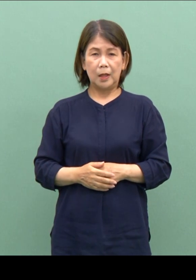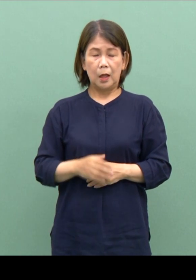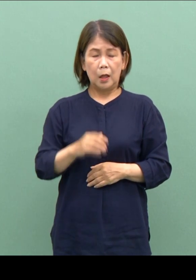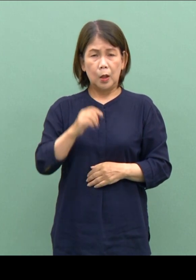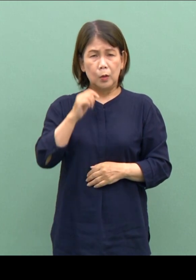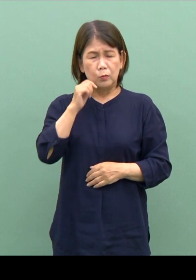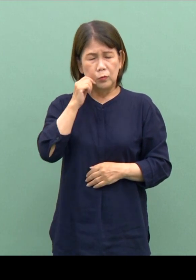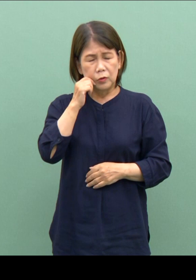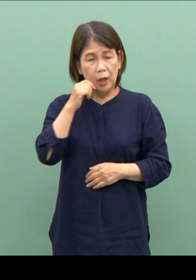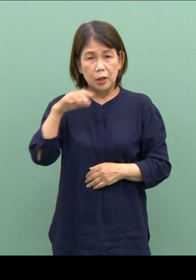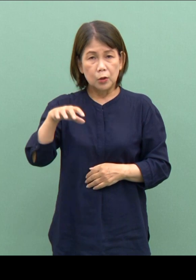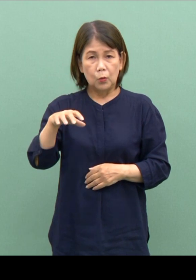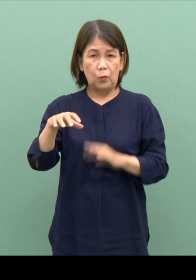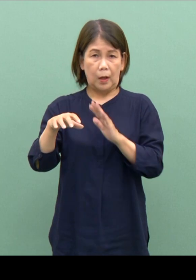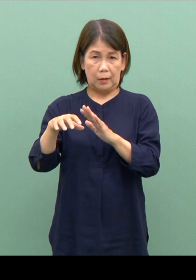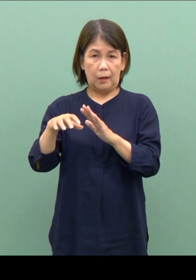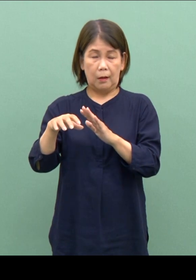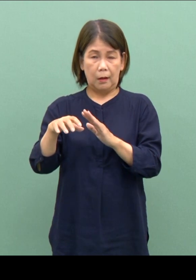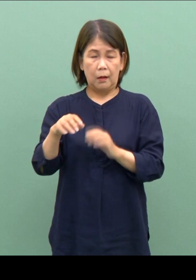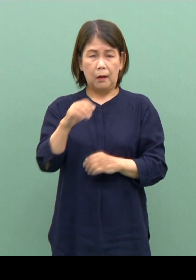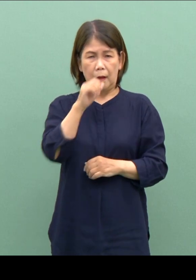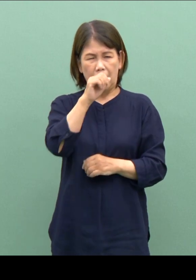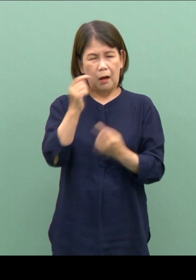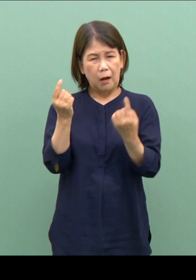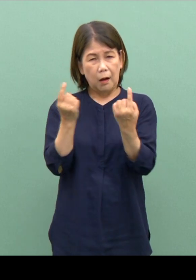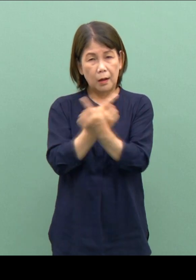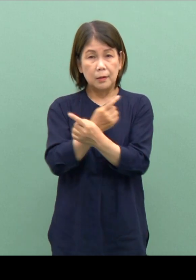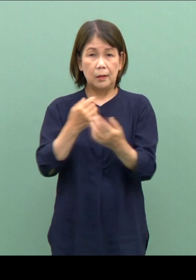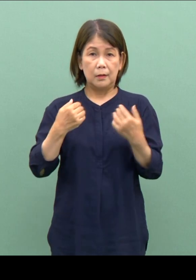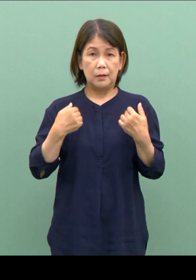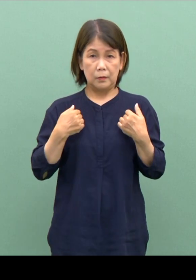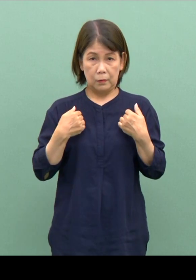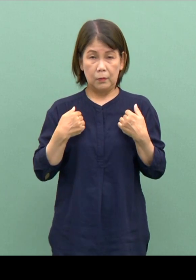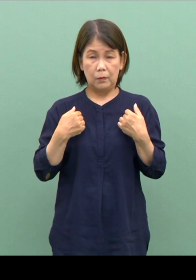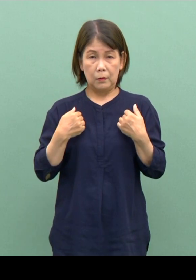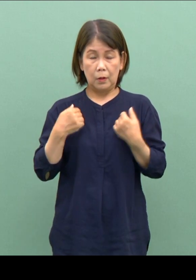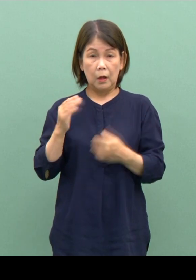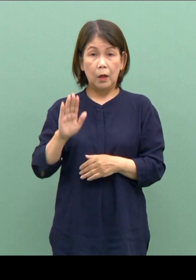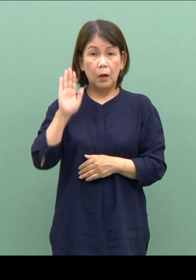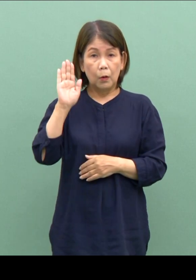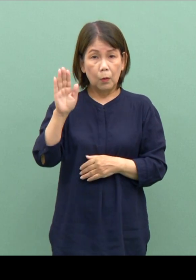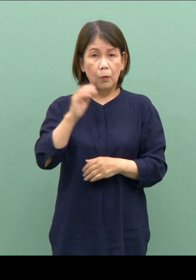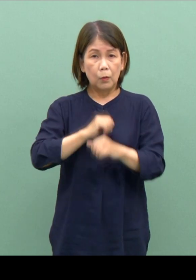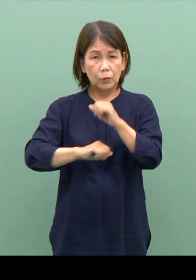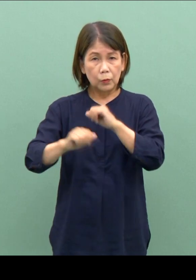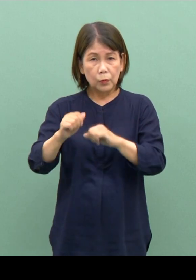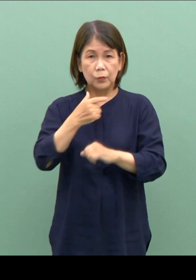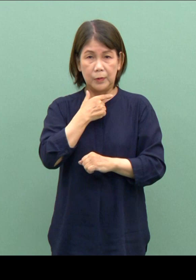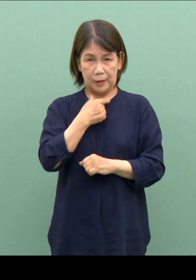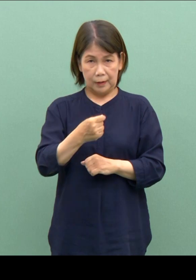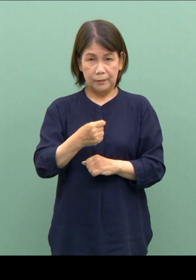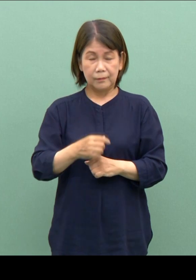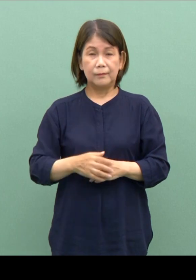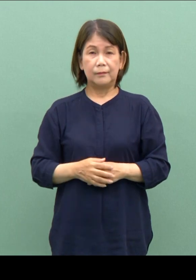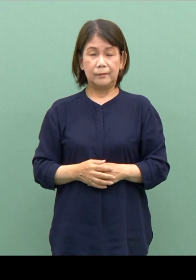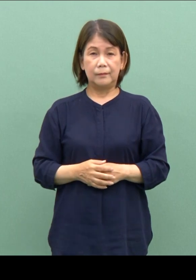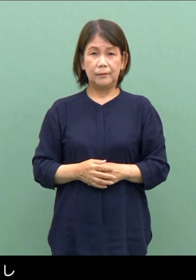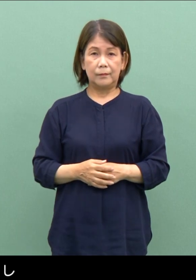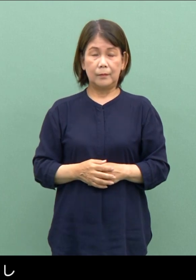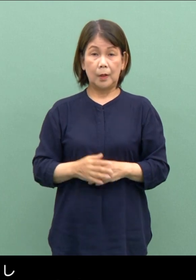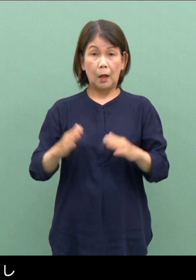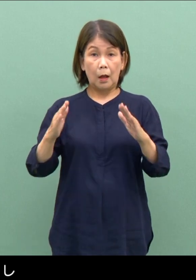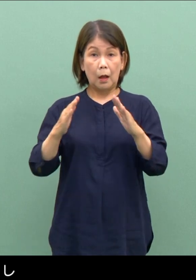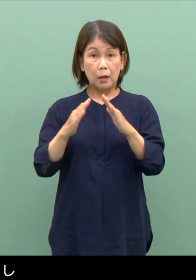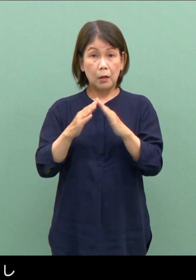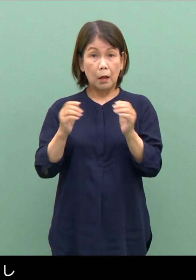やっぱ難しい部分もあったので、そこは改善点として今後の取り組みにしていきたいと思います。